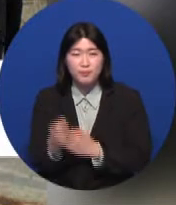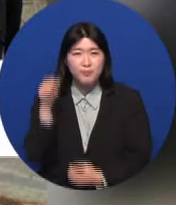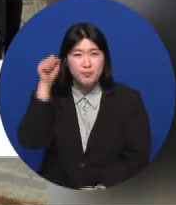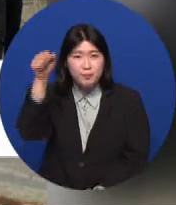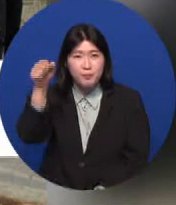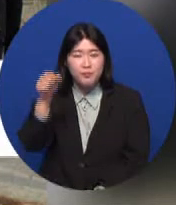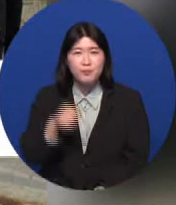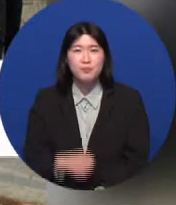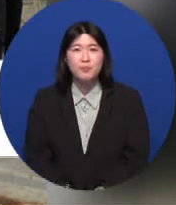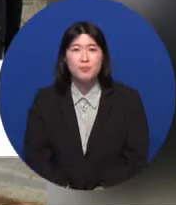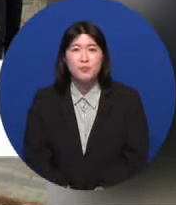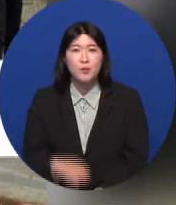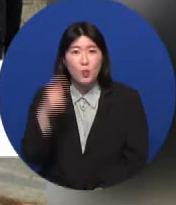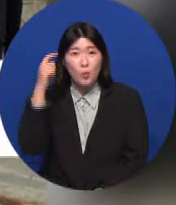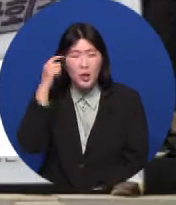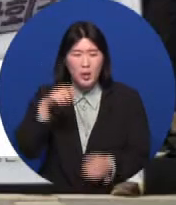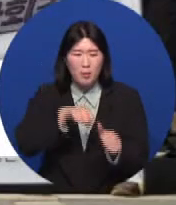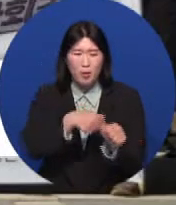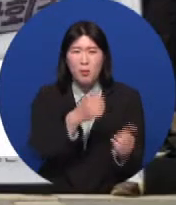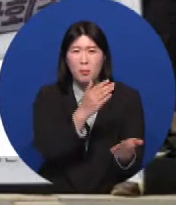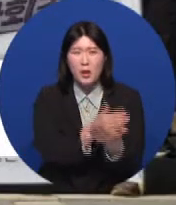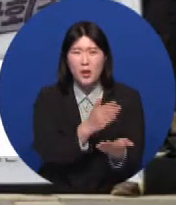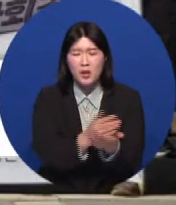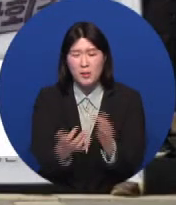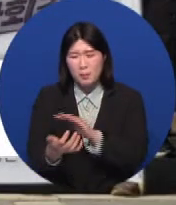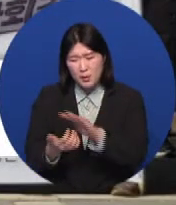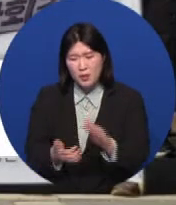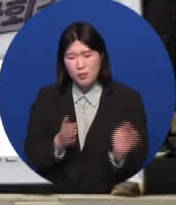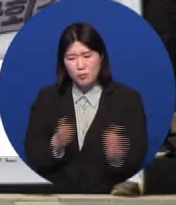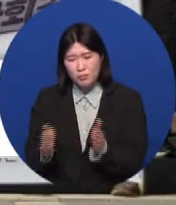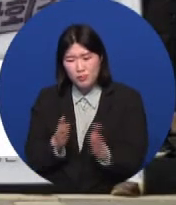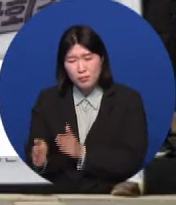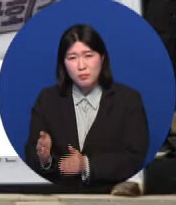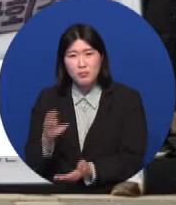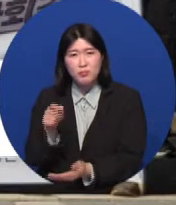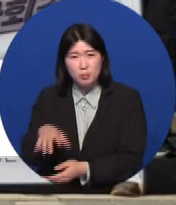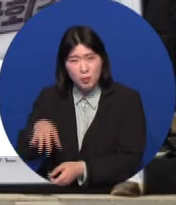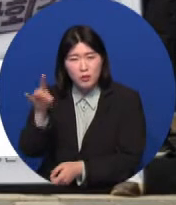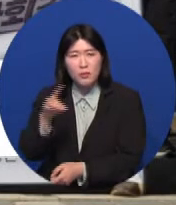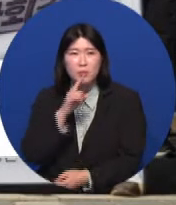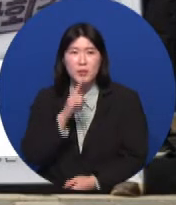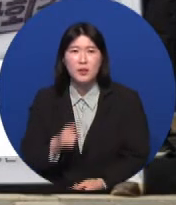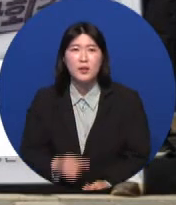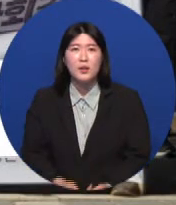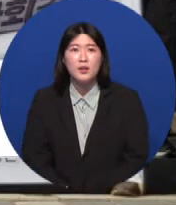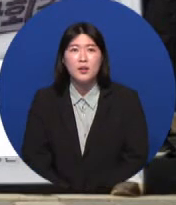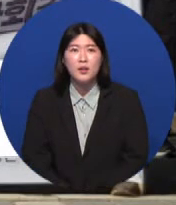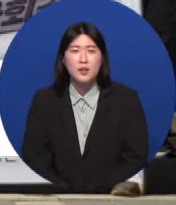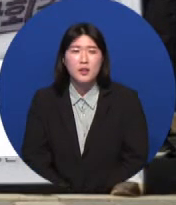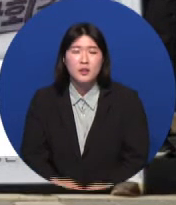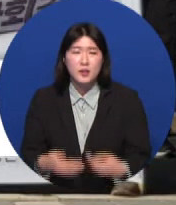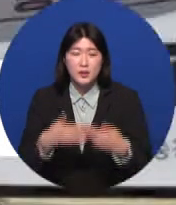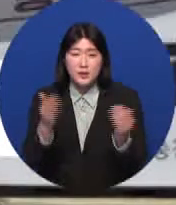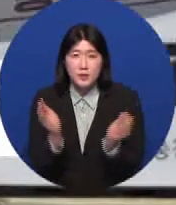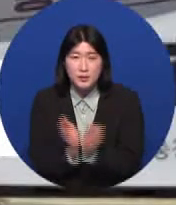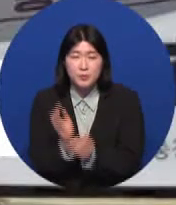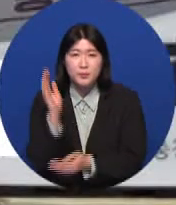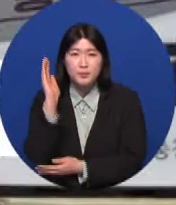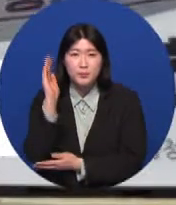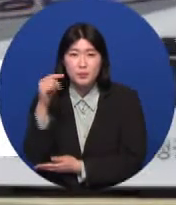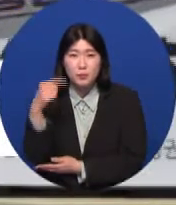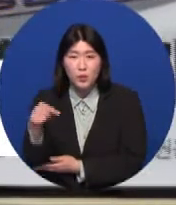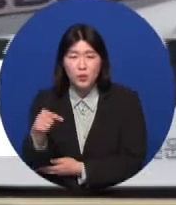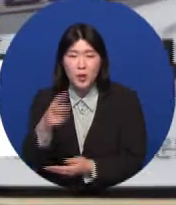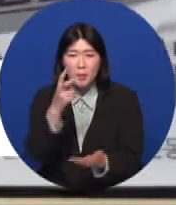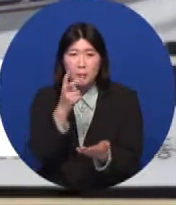중대재해 예방을 위한 근본 대책 수립을 요구했습니다 민주노총 대전본부 등 4개 단체는 1년 전